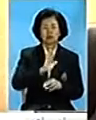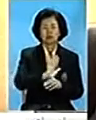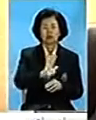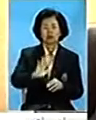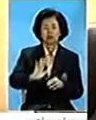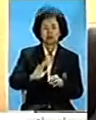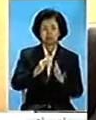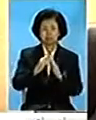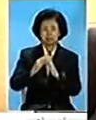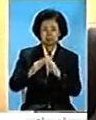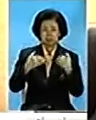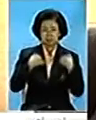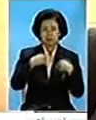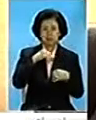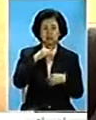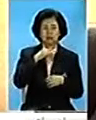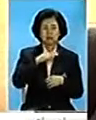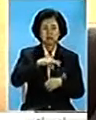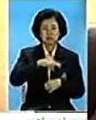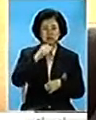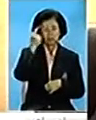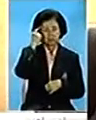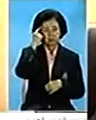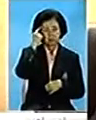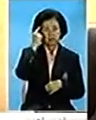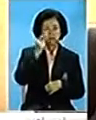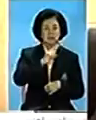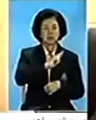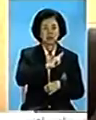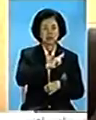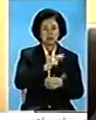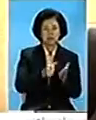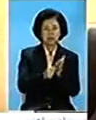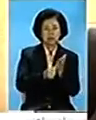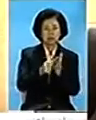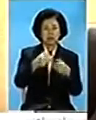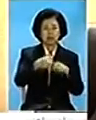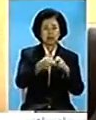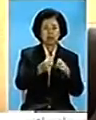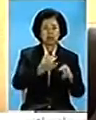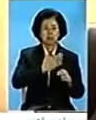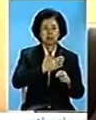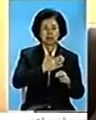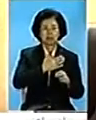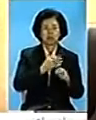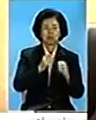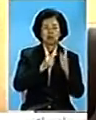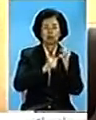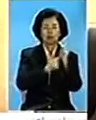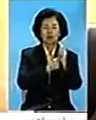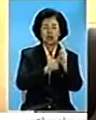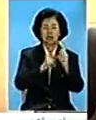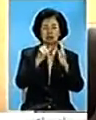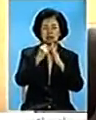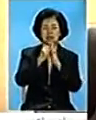คะคือทำให้คนมีสำนึกท้องถิ่นและแก้ปัญหาท้องถิ่นของเขาเองดิฉันยกตัวอย่างจังหวัดอำนาจเจริญขออนุญาต